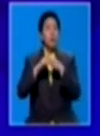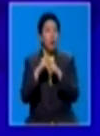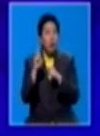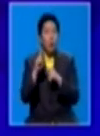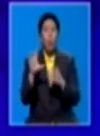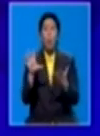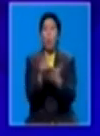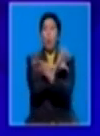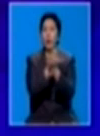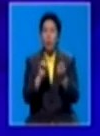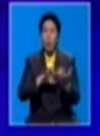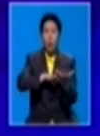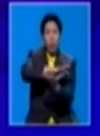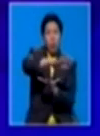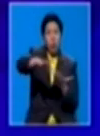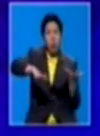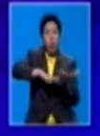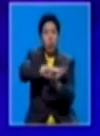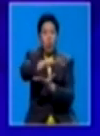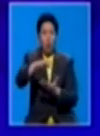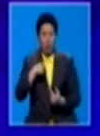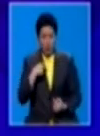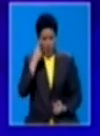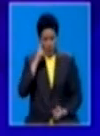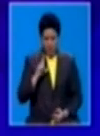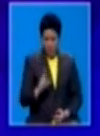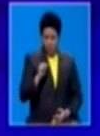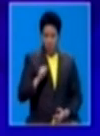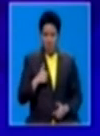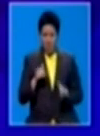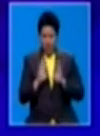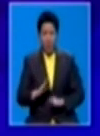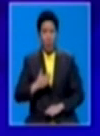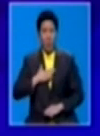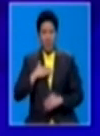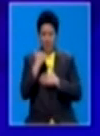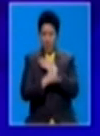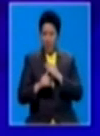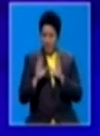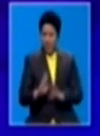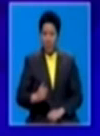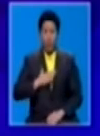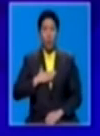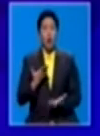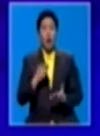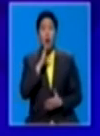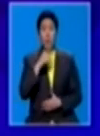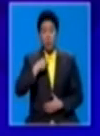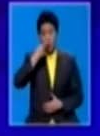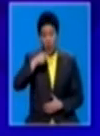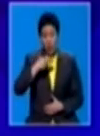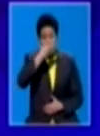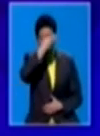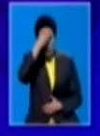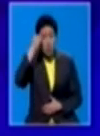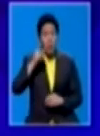รมที่ผสมผสานกันจนอาจจะหาแก่นสารหาความเป็นตัวของตัวเองได้ยากหากเราหลงลืมตัวเองลืมประ